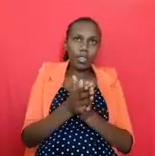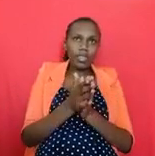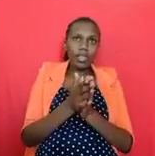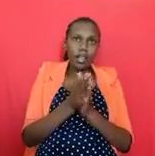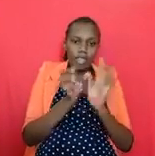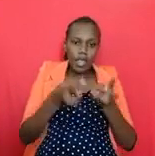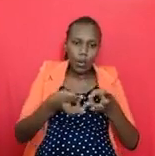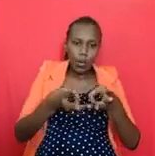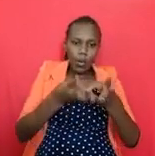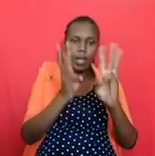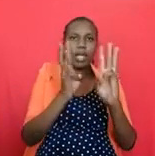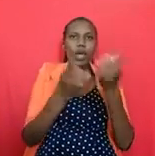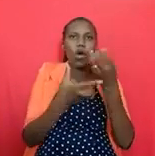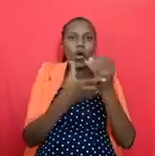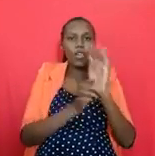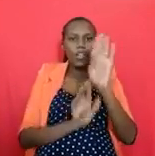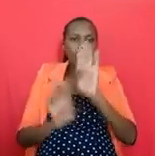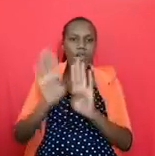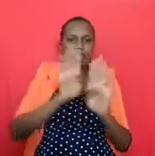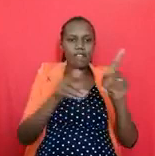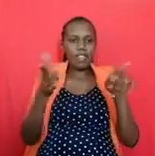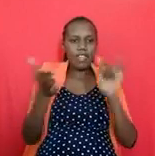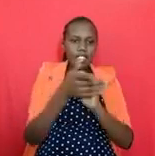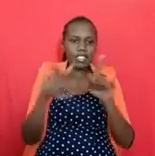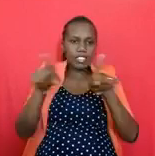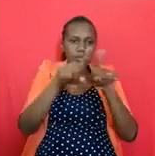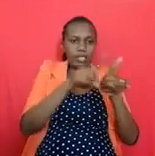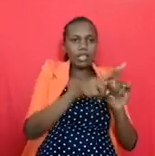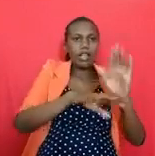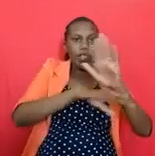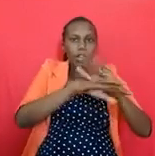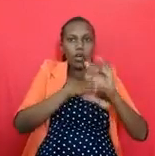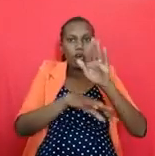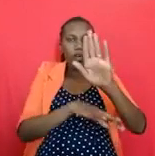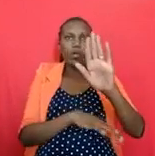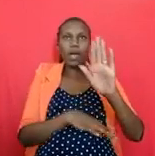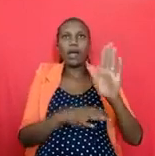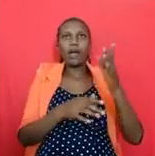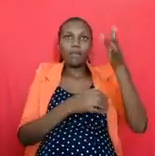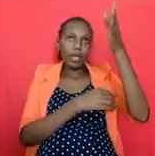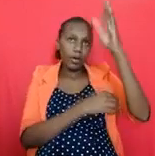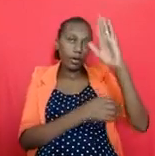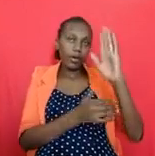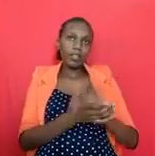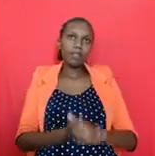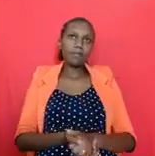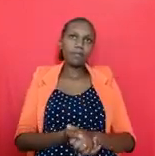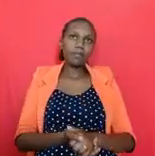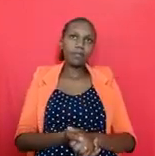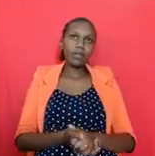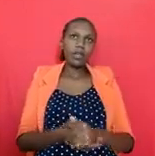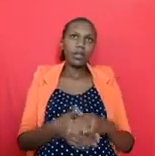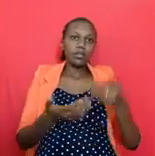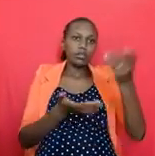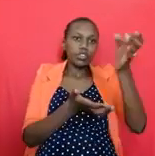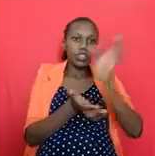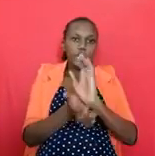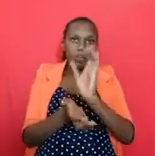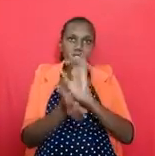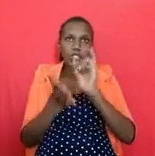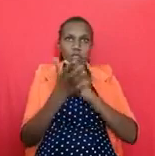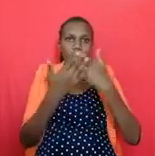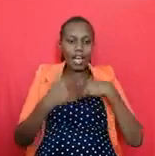na mwikarire uringanite na gwitwo kuria wetirwo nduka iria twathiaga ni